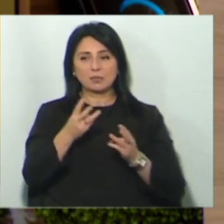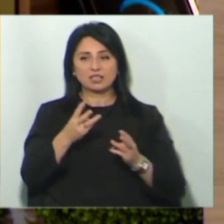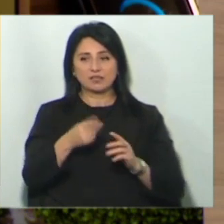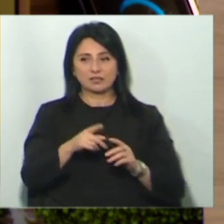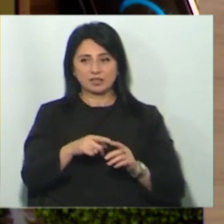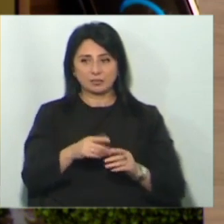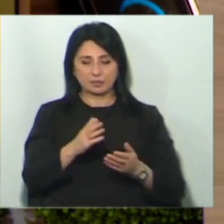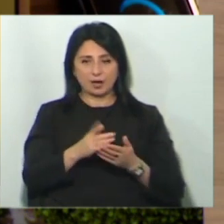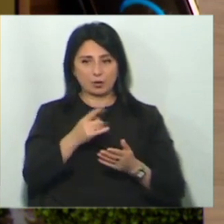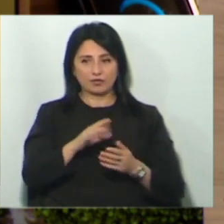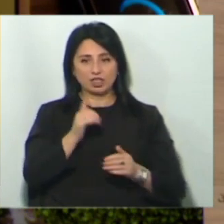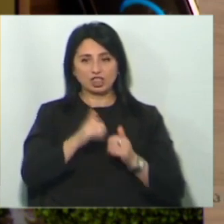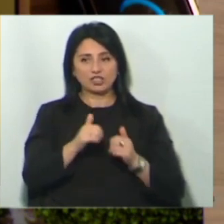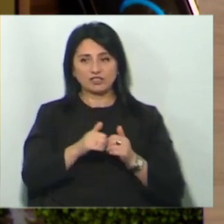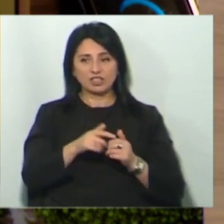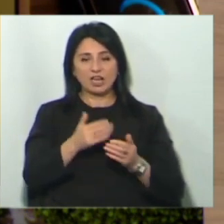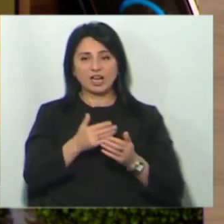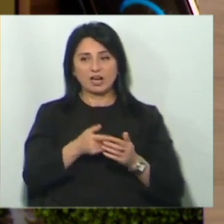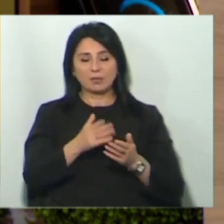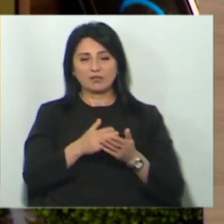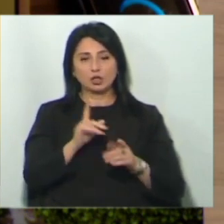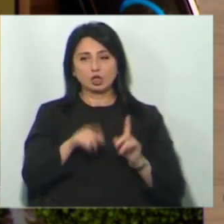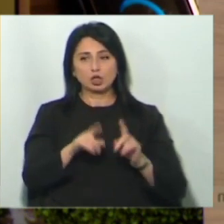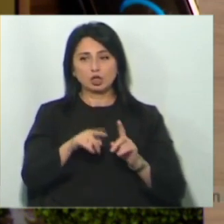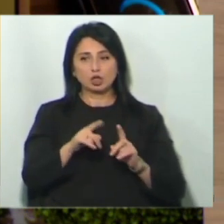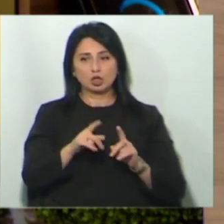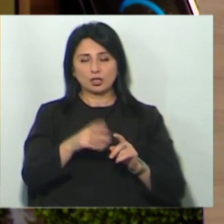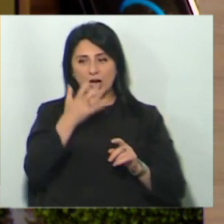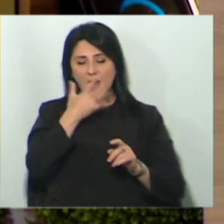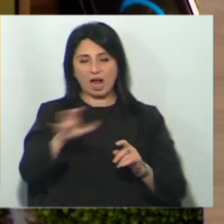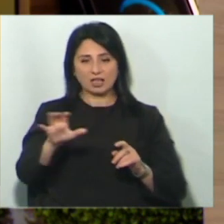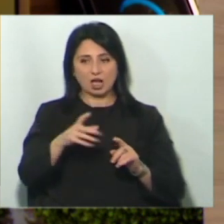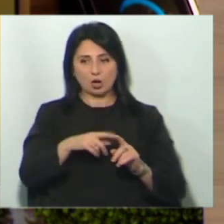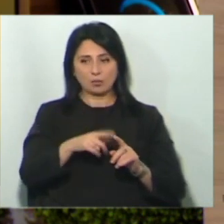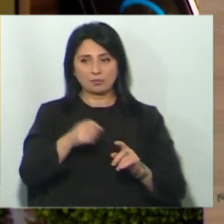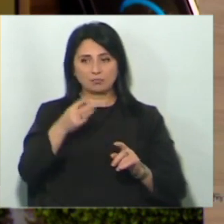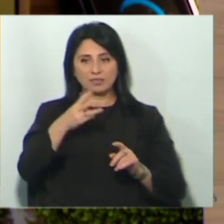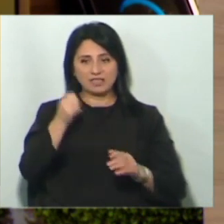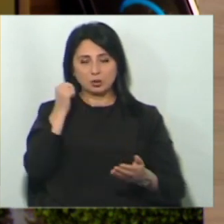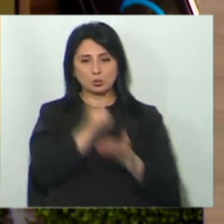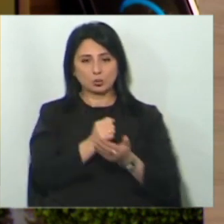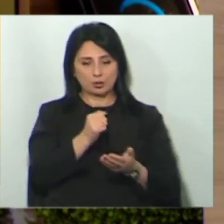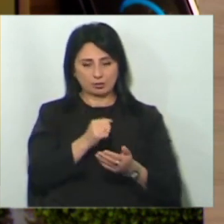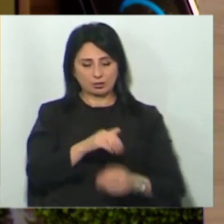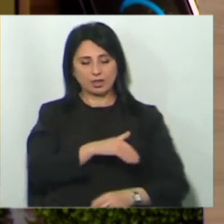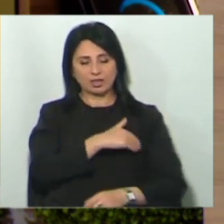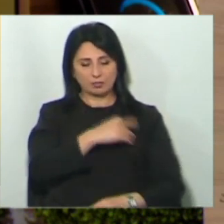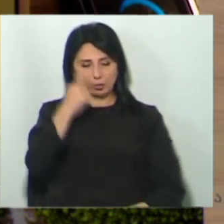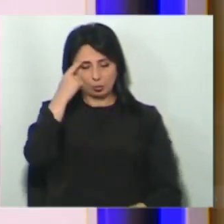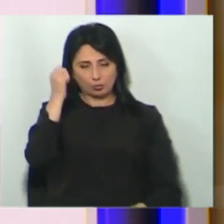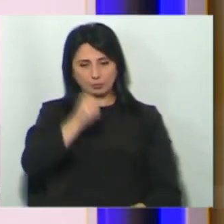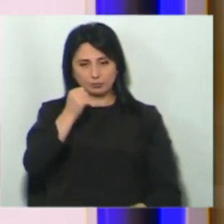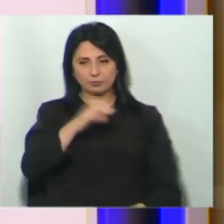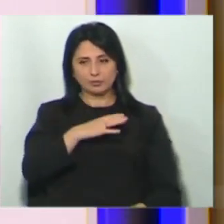თითქმის პრაქტიკულად არ არის ხოლმე. ძალიან ხშირია კომბინაციაში ზოგად გადახურებასთან და ეგრეთ წოდებული მზის დაკვრასთან. ტემპერატურული რეაქციაც